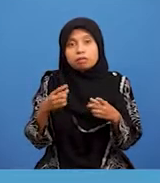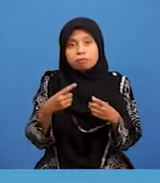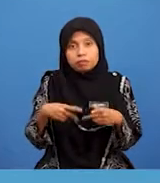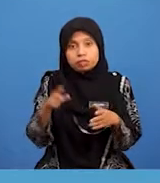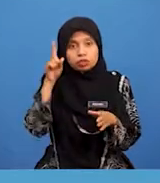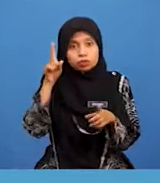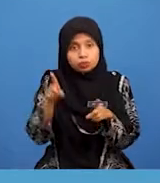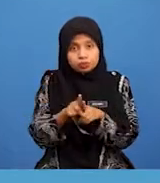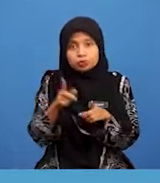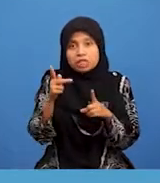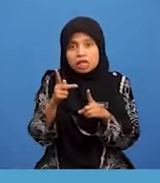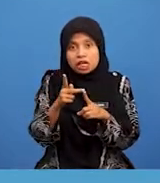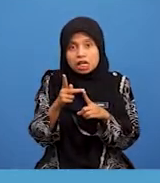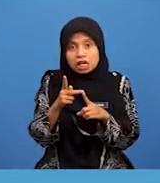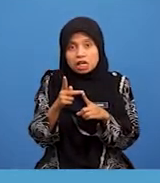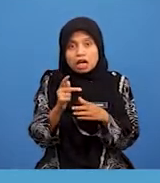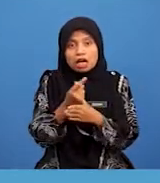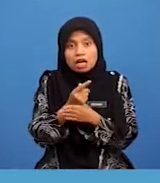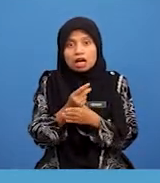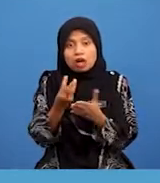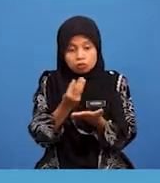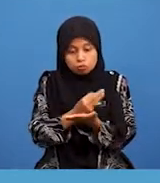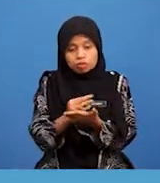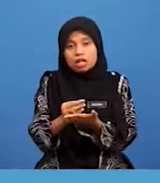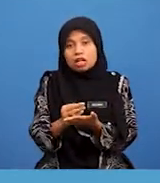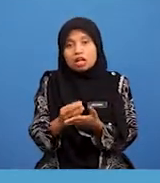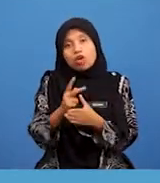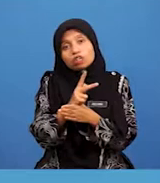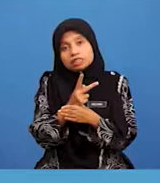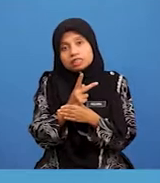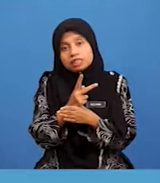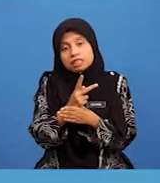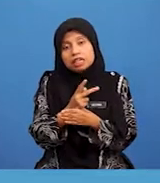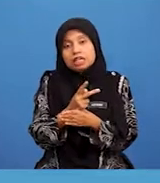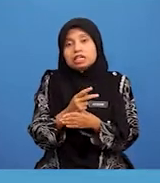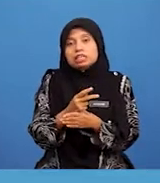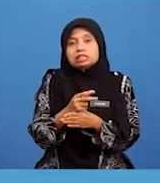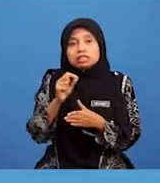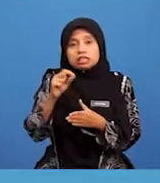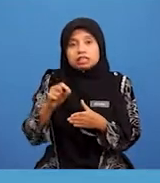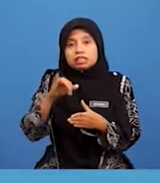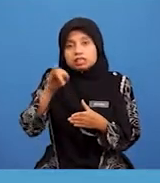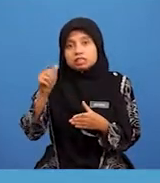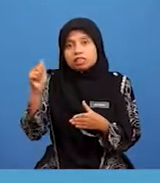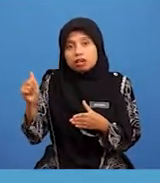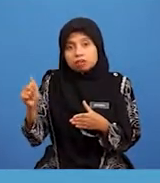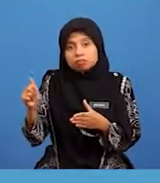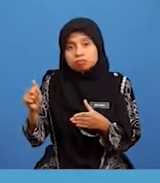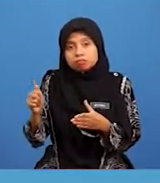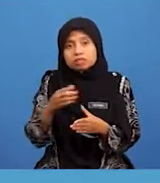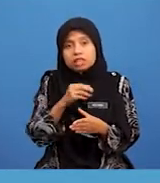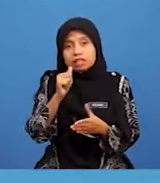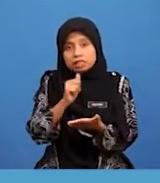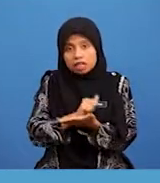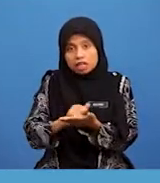dipindahkan ke akaun modal perkongsi. Catatan jurnal am adalah akaun realisasi didebitkan dan akaun